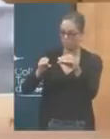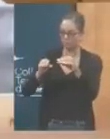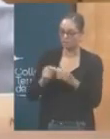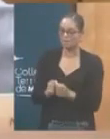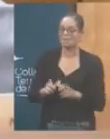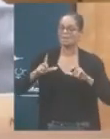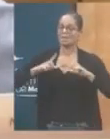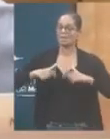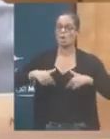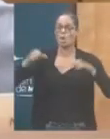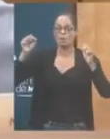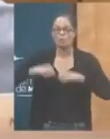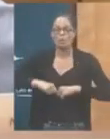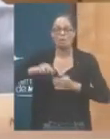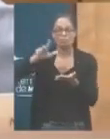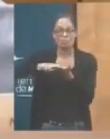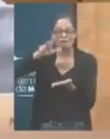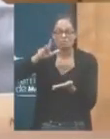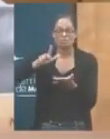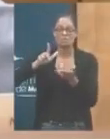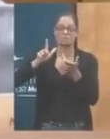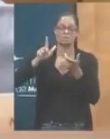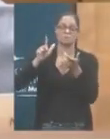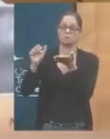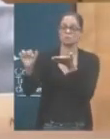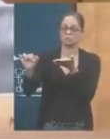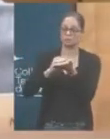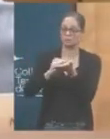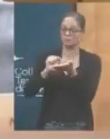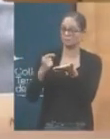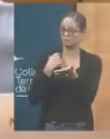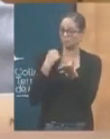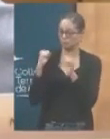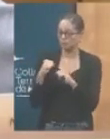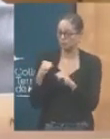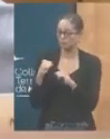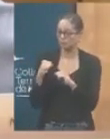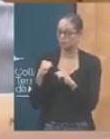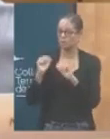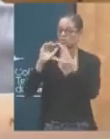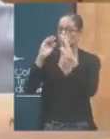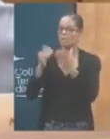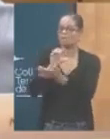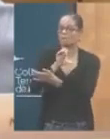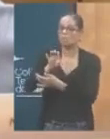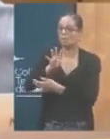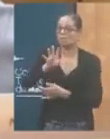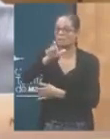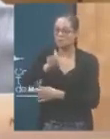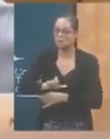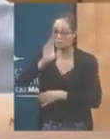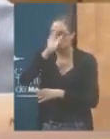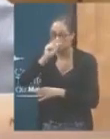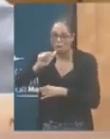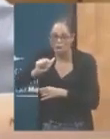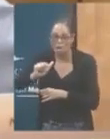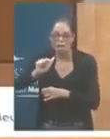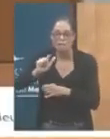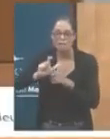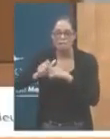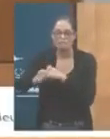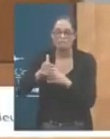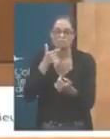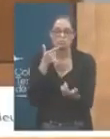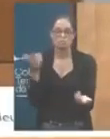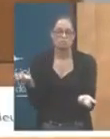risque de perdre l'agrément et le sort des 145 étudiants qui sont là, en tout cas les 62 qui ont